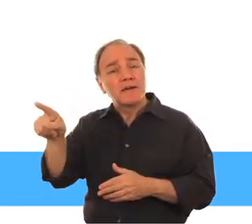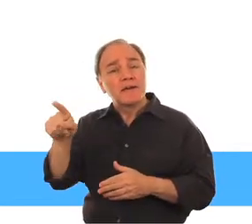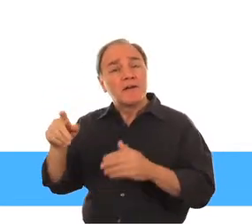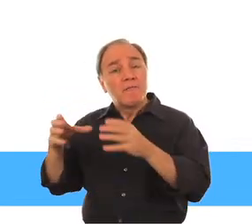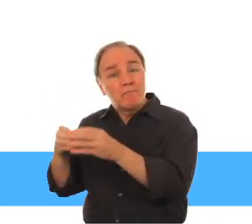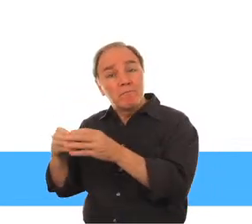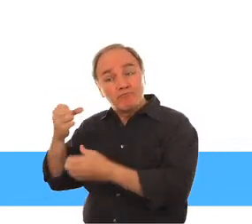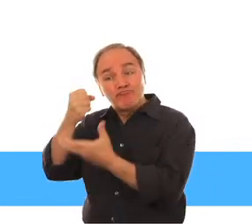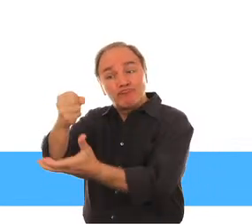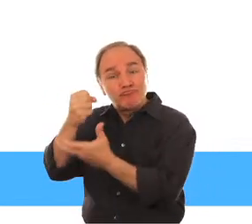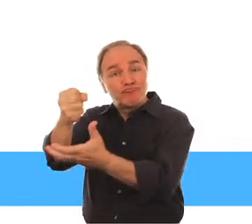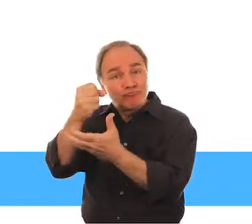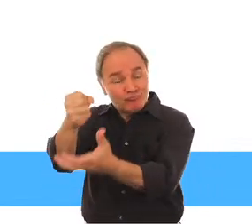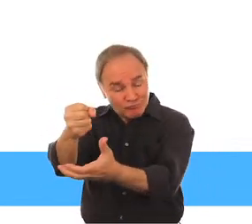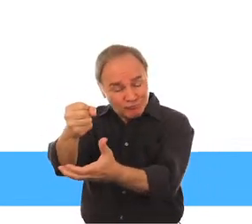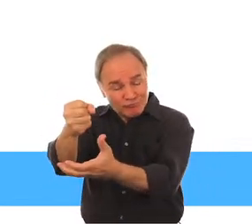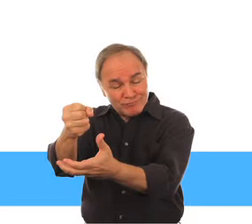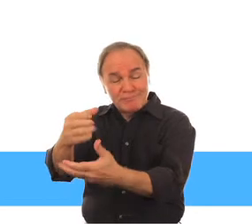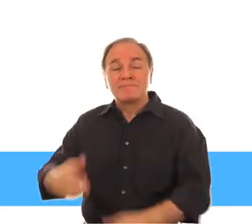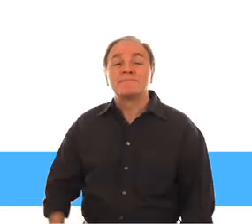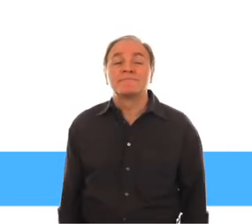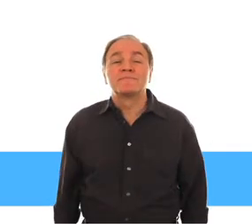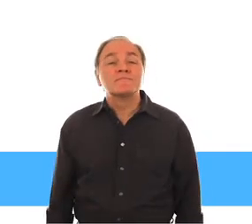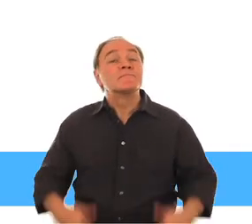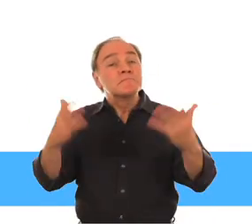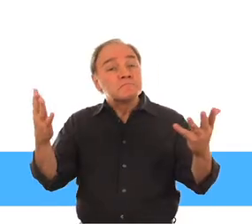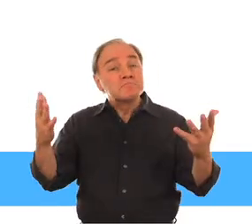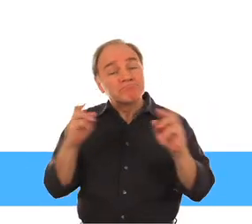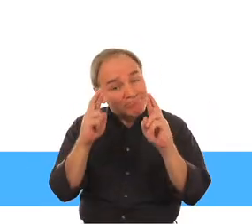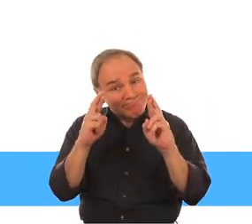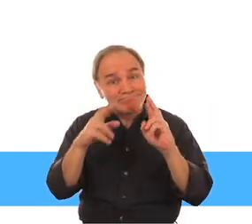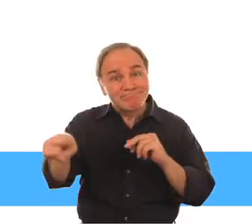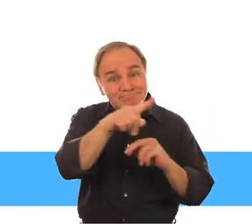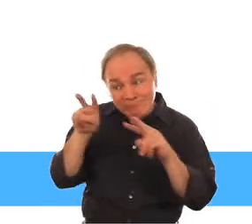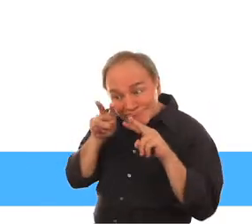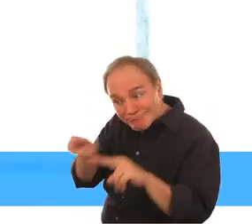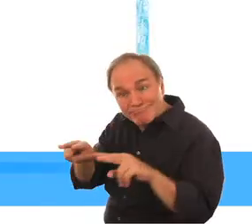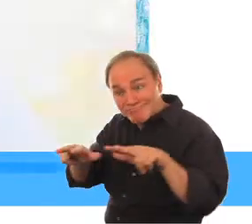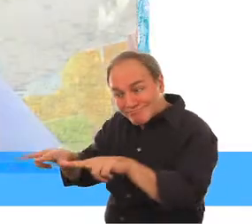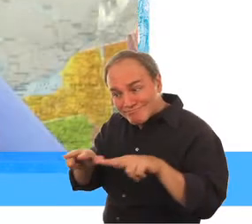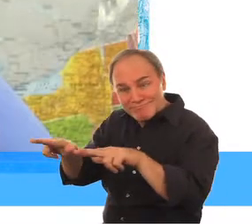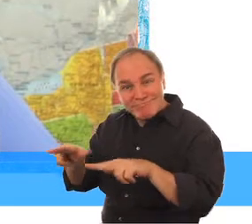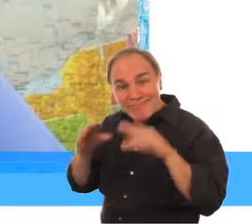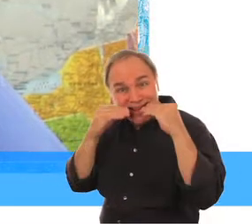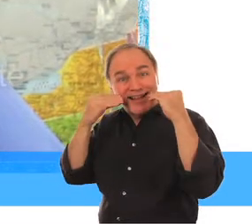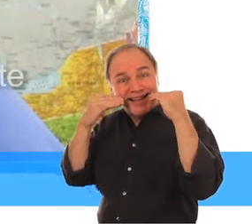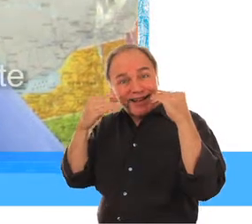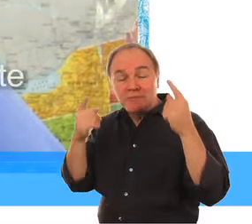et Rosangela Berman-Biller, conseillère principale sur les questions relatives aux enfants handicapés, UNICEF.